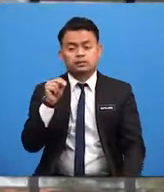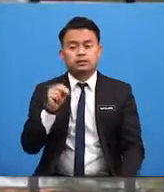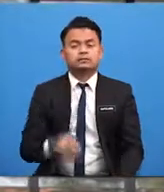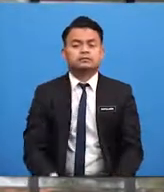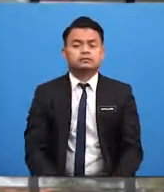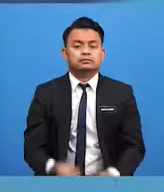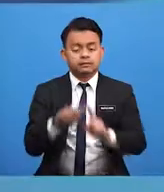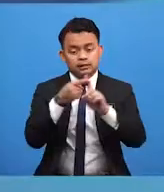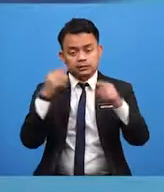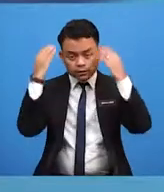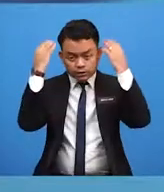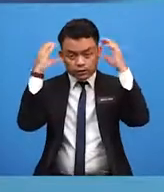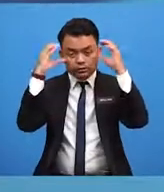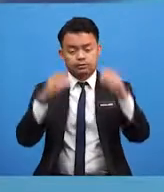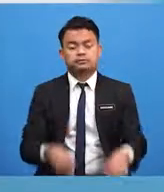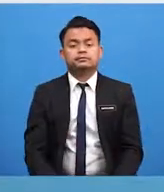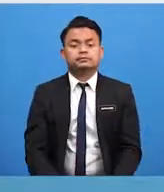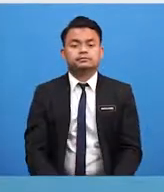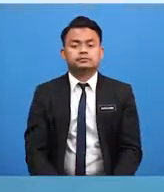oleh cikgu.